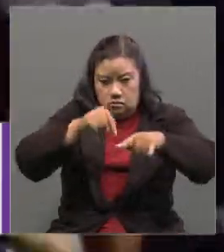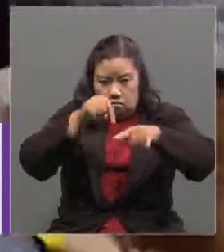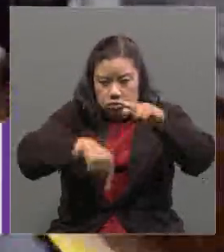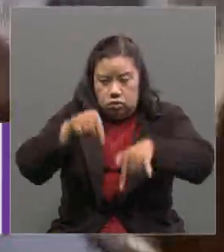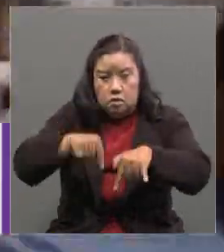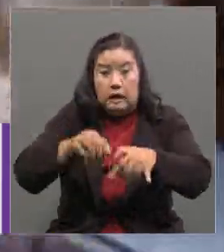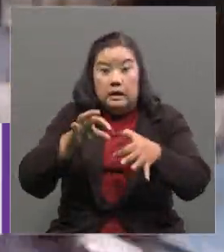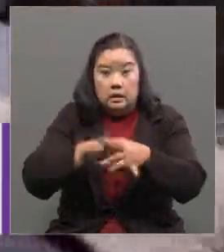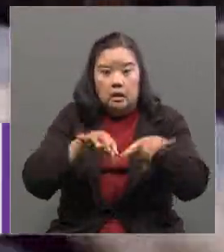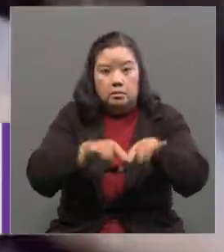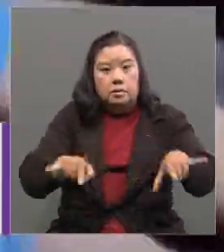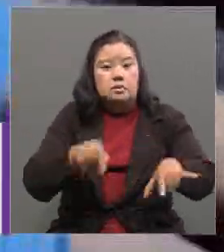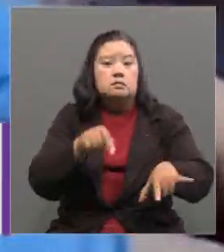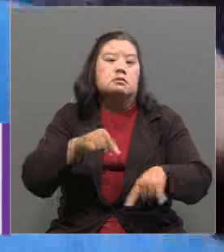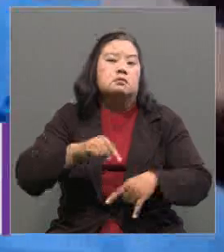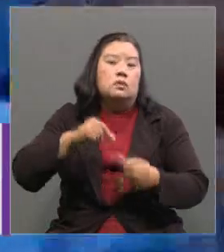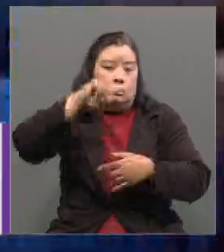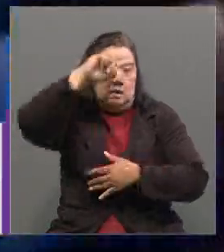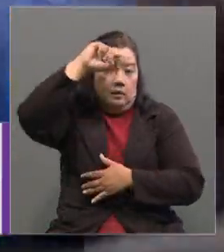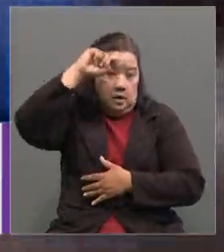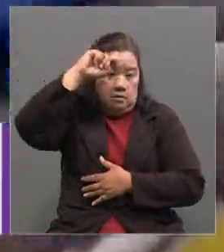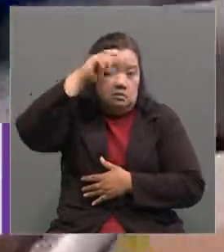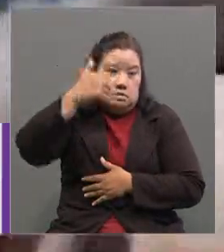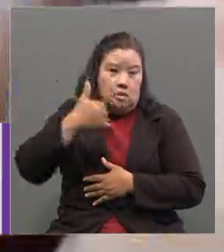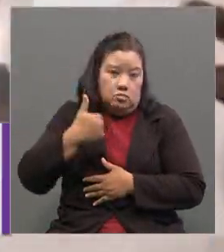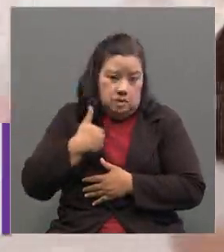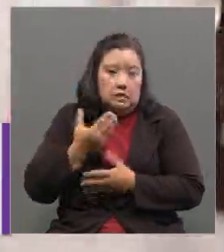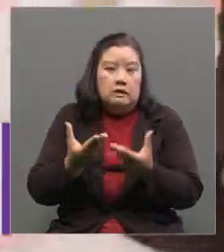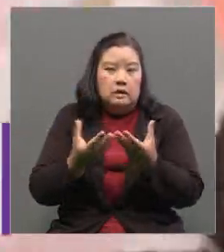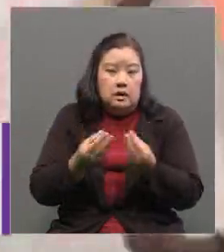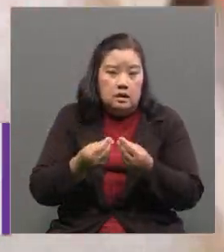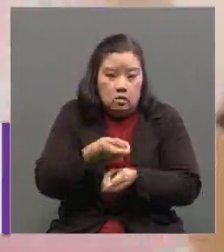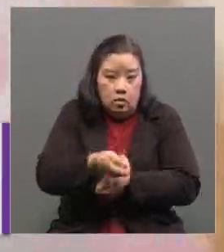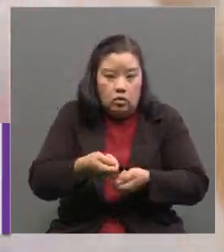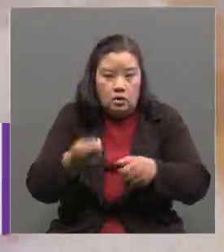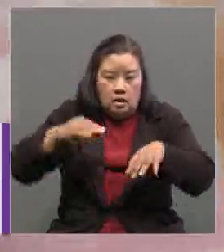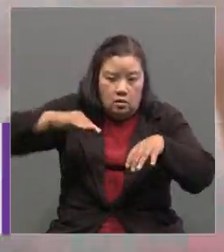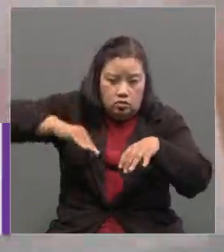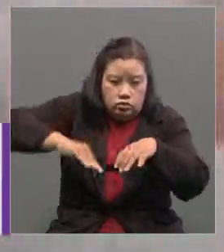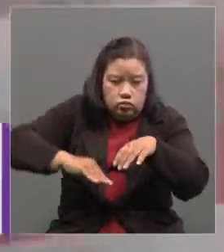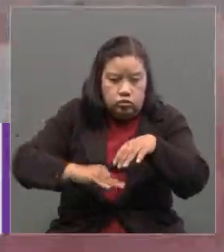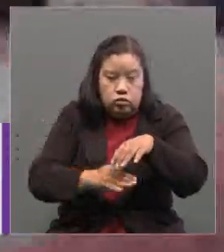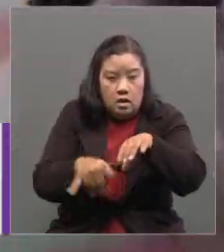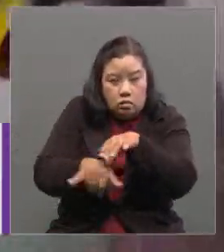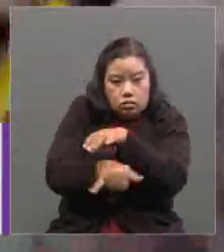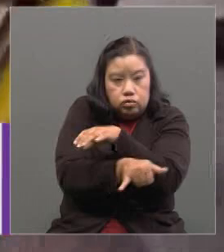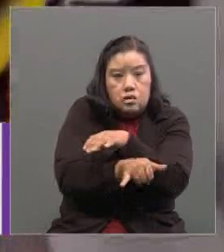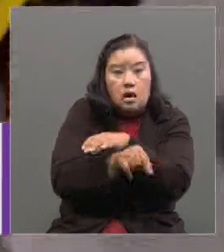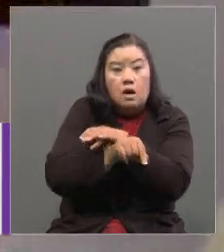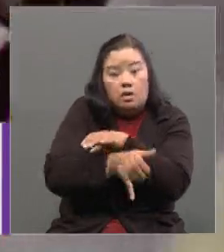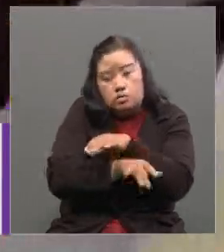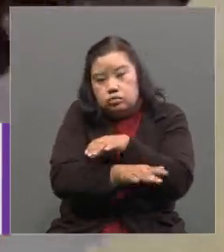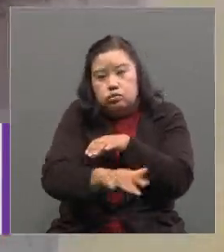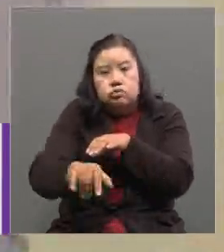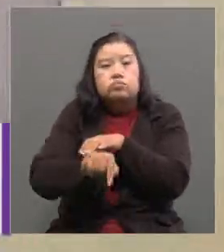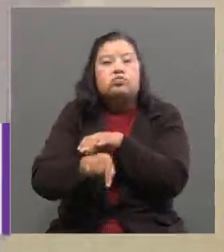เครื่องยิงจรวดของนักรบฮามาสและอุโมงค์ที่เป็นเส้นทางที่นักรบฮามาสใช้แทรกซึมเข้าไปยังอิสราเอลผ่านทาง